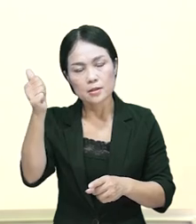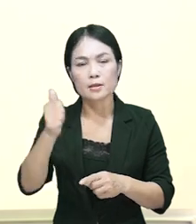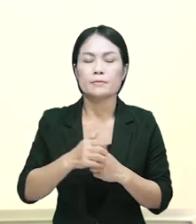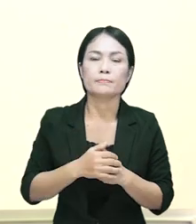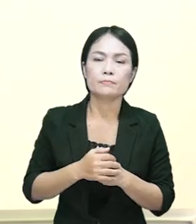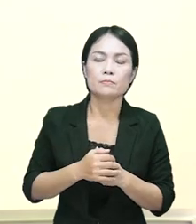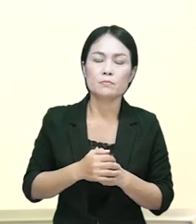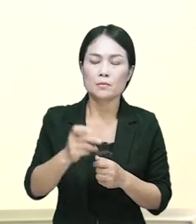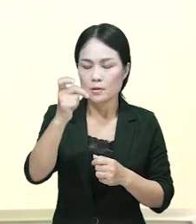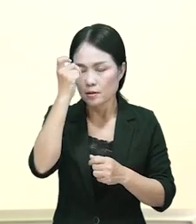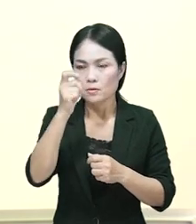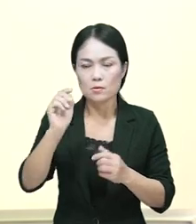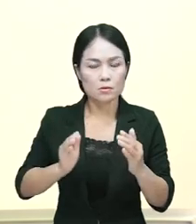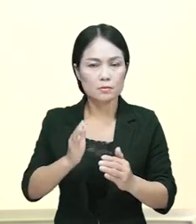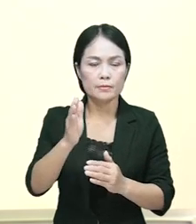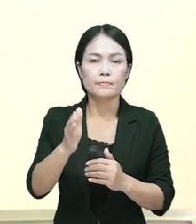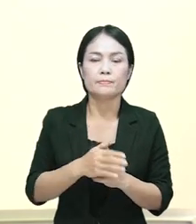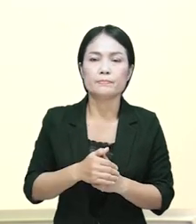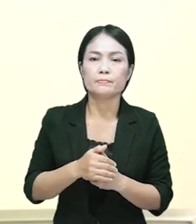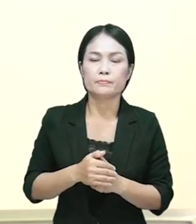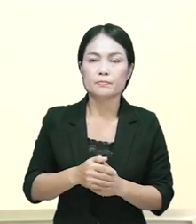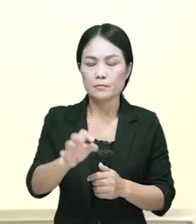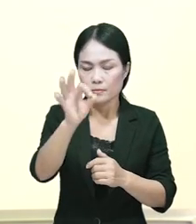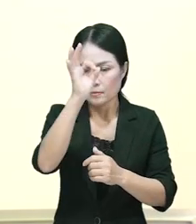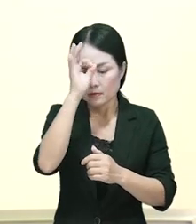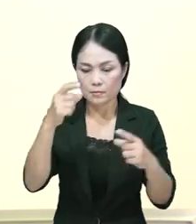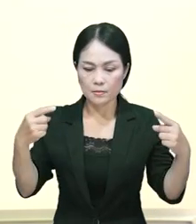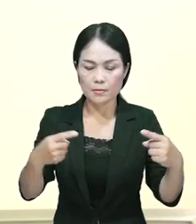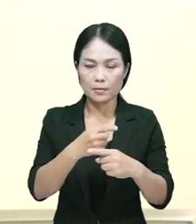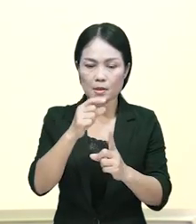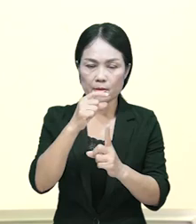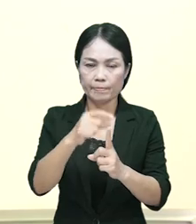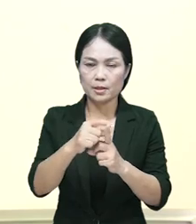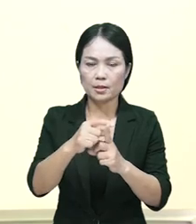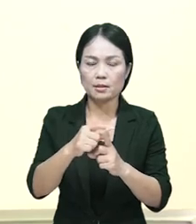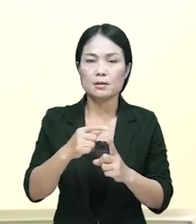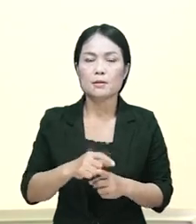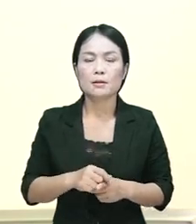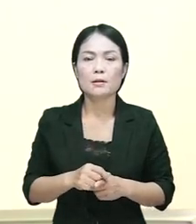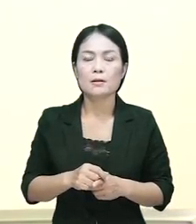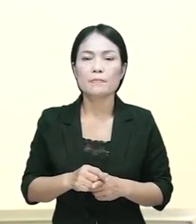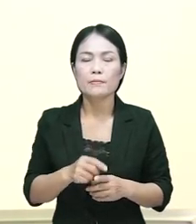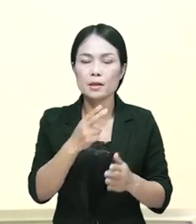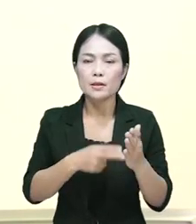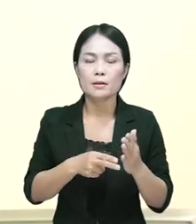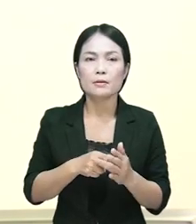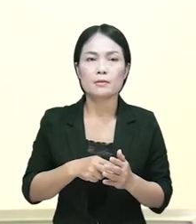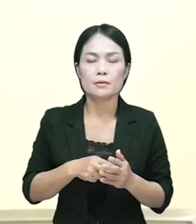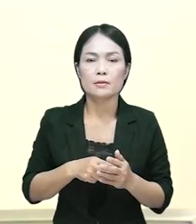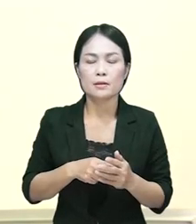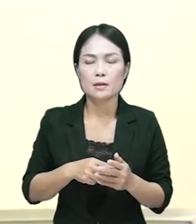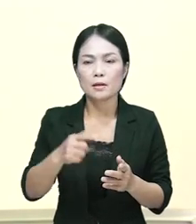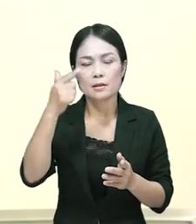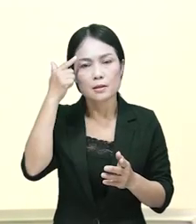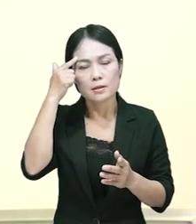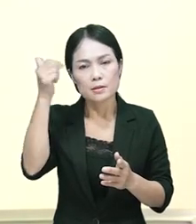វៃគិតលឿនដល់ឡាស់អញ្ចឹងណាកូនណាអញ្ចឹងល្ងងផ្ទុយជាមួយនឹងពាក្យអីកូនចា